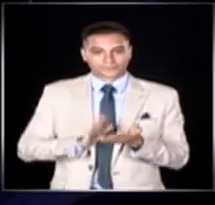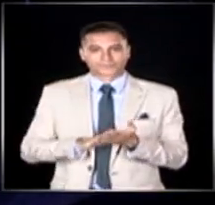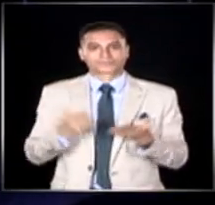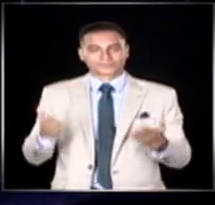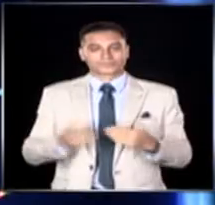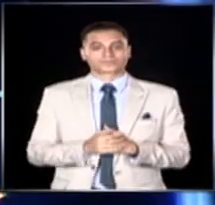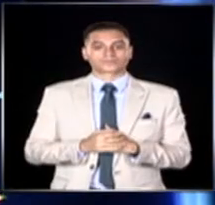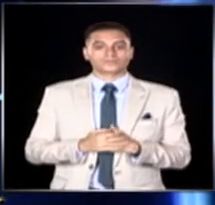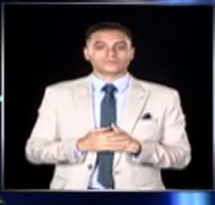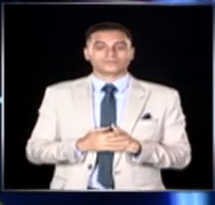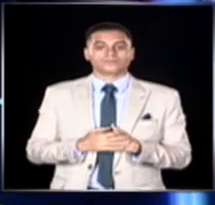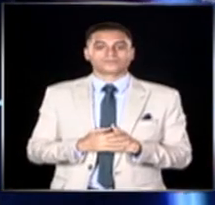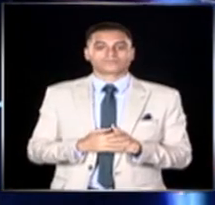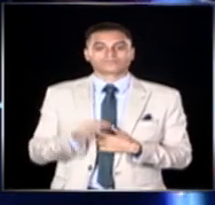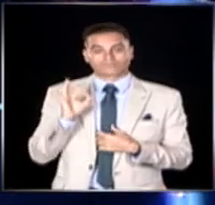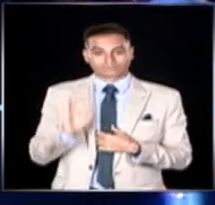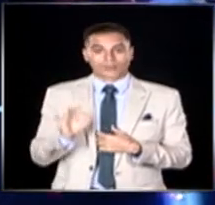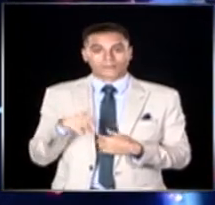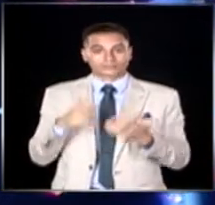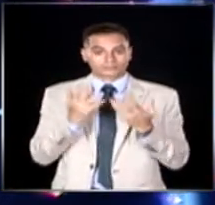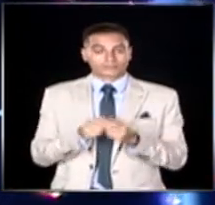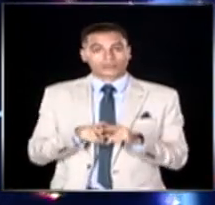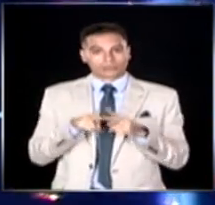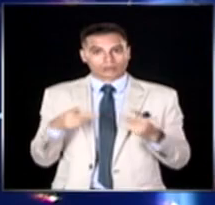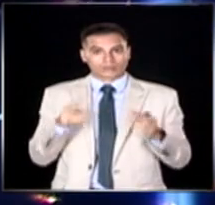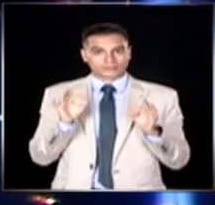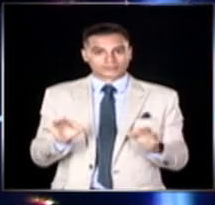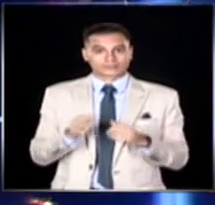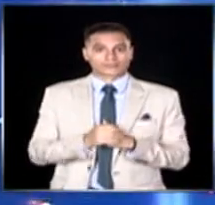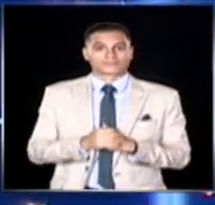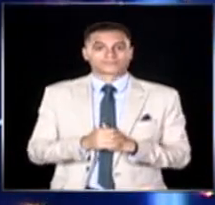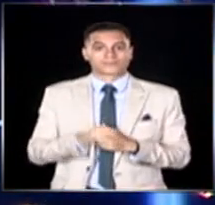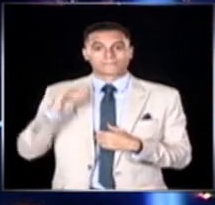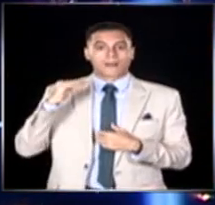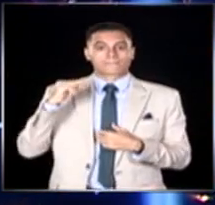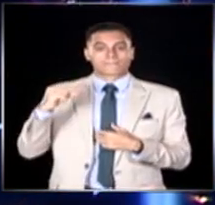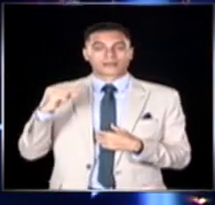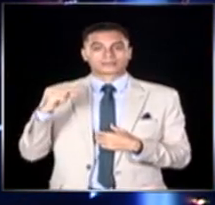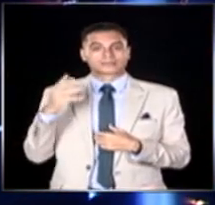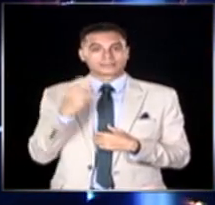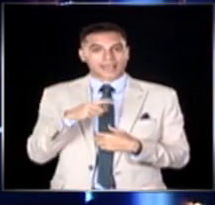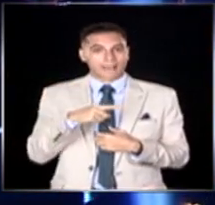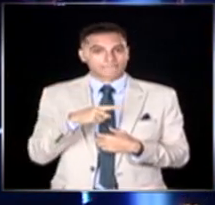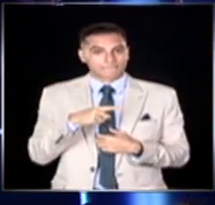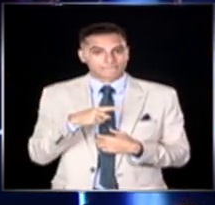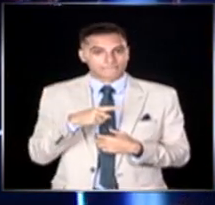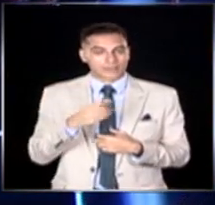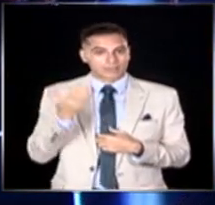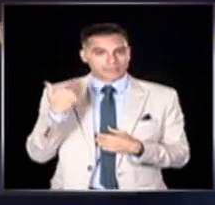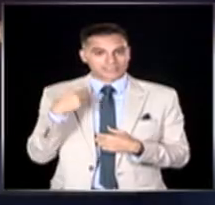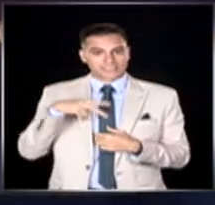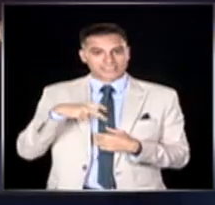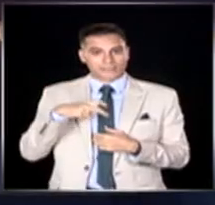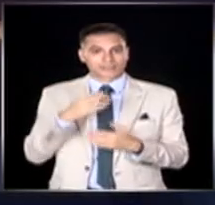محمد أمجد. طبعا النتيجة اتغيرت. محمد أمجد كنتوا كام؟ كنا